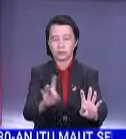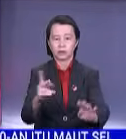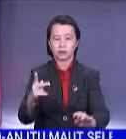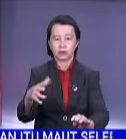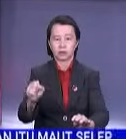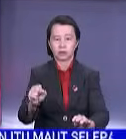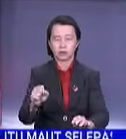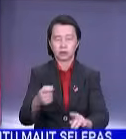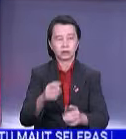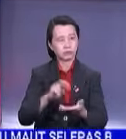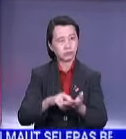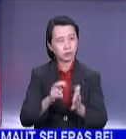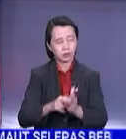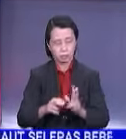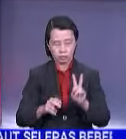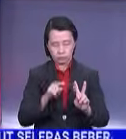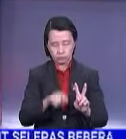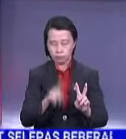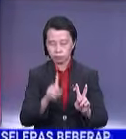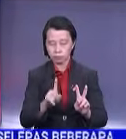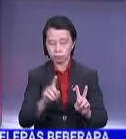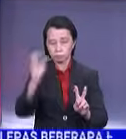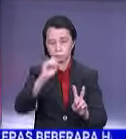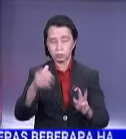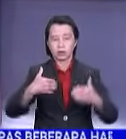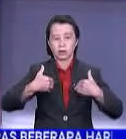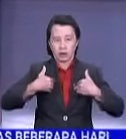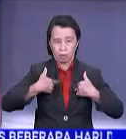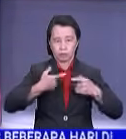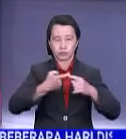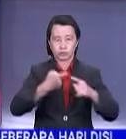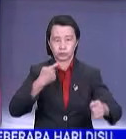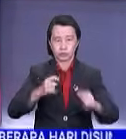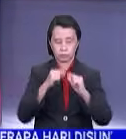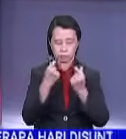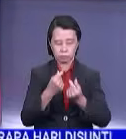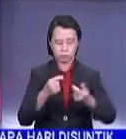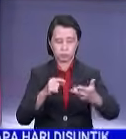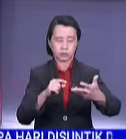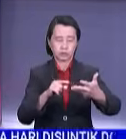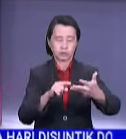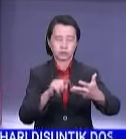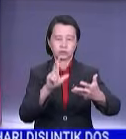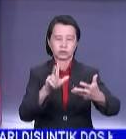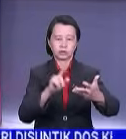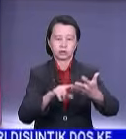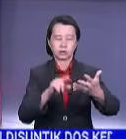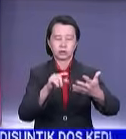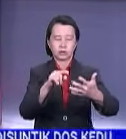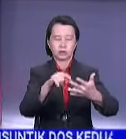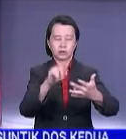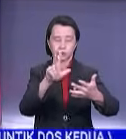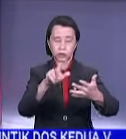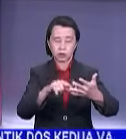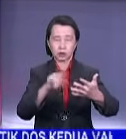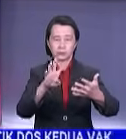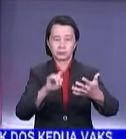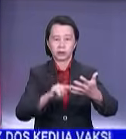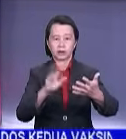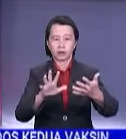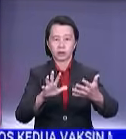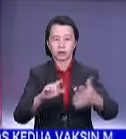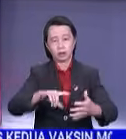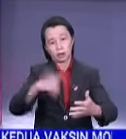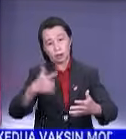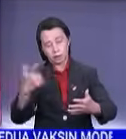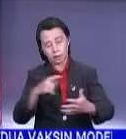cash itu 21-100 adalah daripada kategori 3 4 dan 5 manakala selebihnya